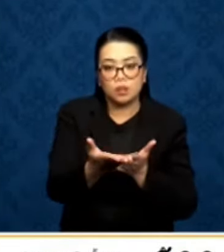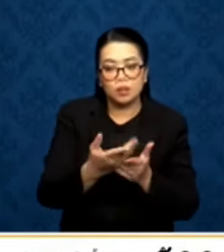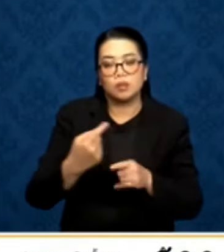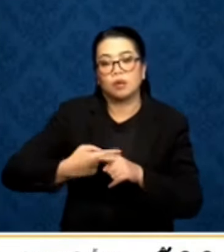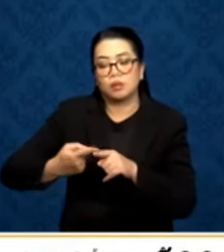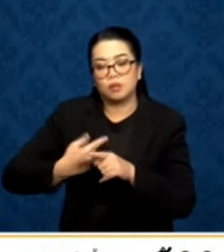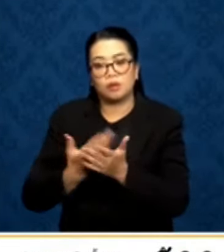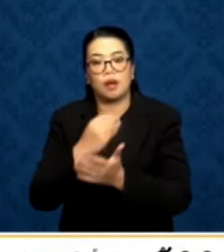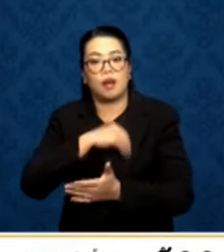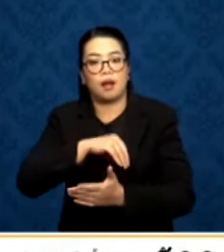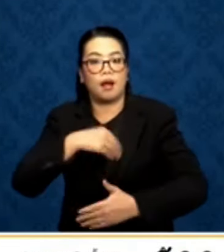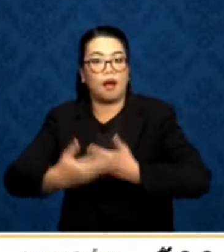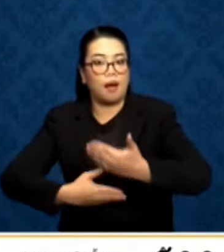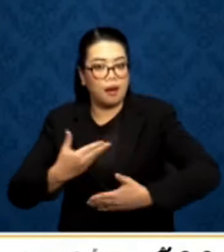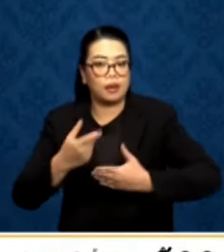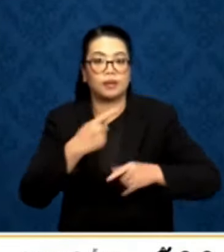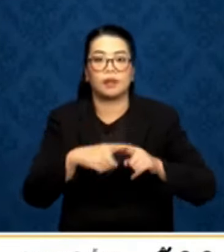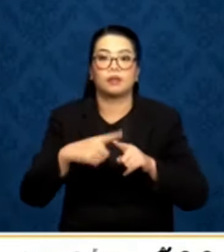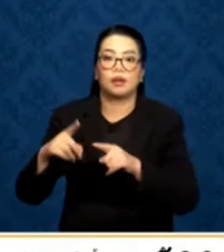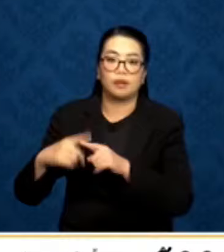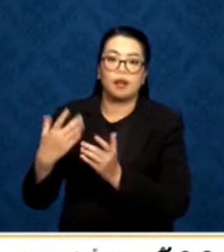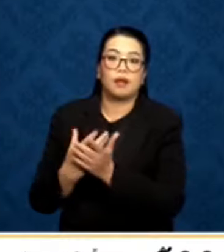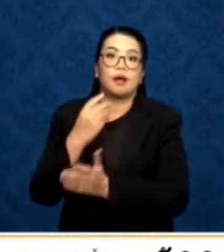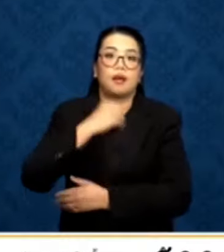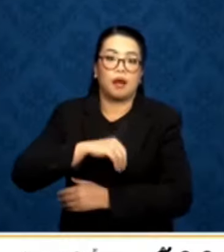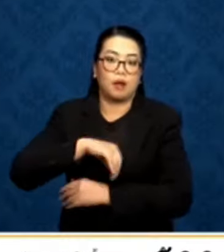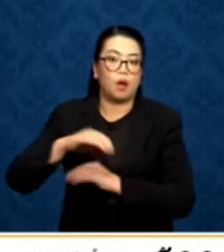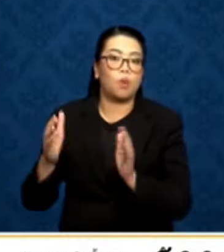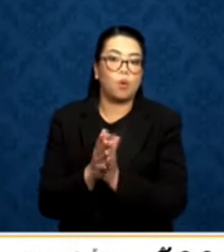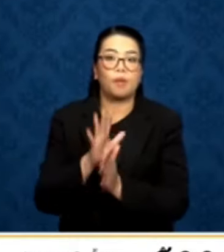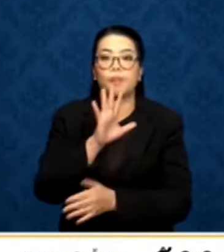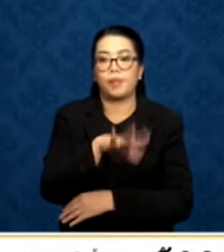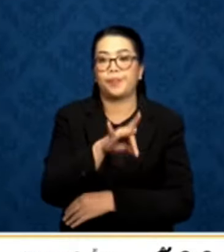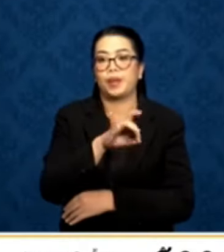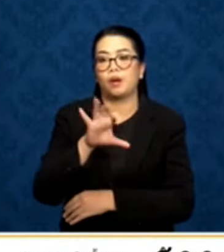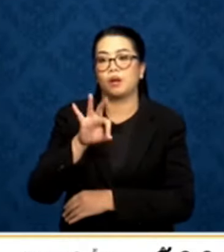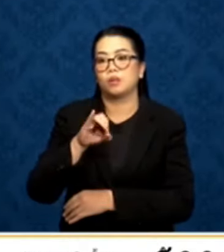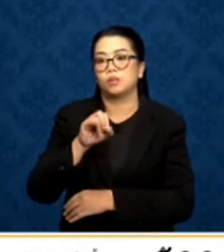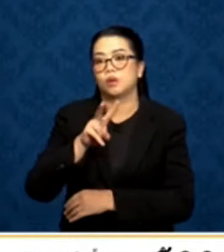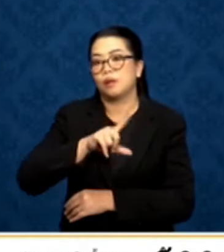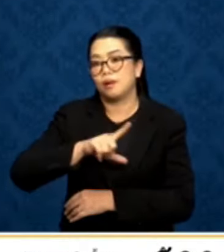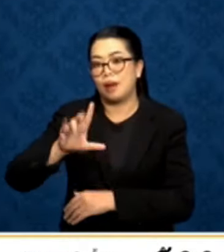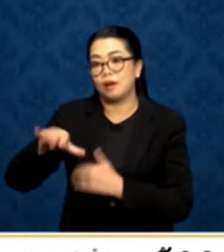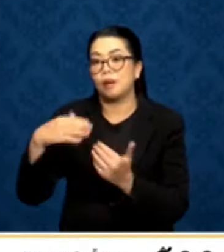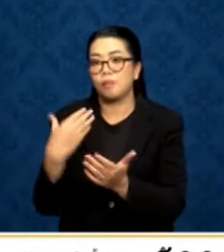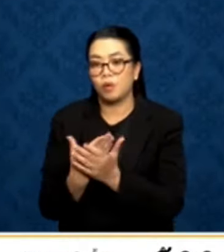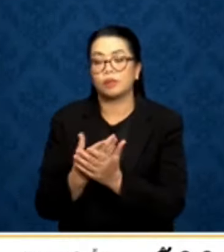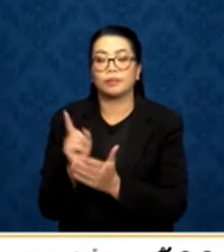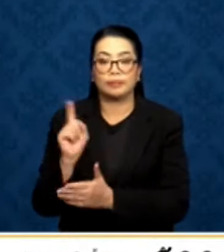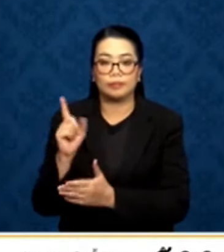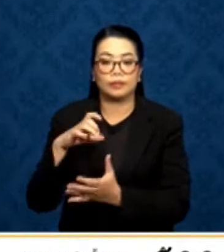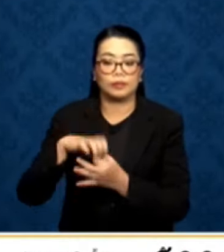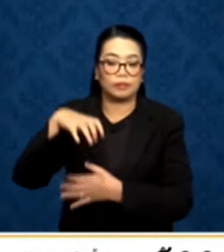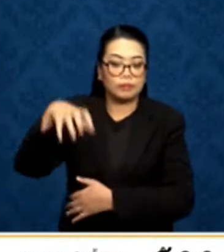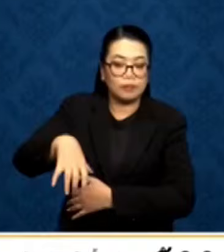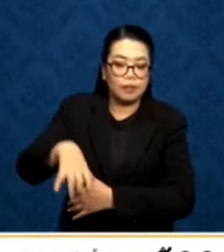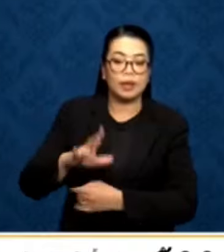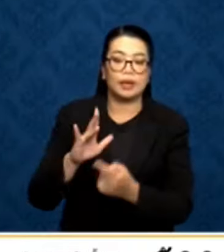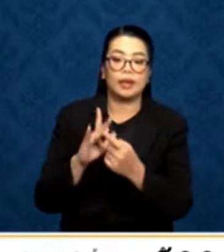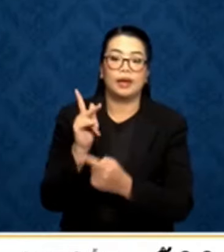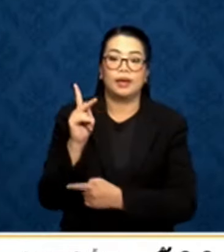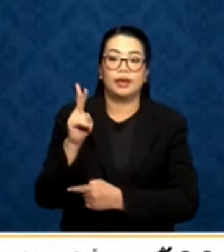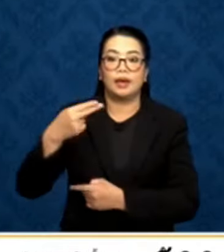รายได้จากการขายและอื่นต่างๆทั้งนี้ทั้งนั้นเนี่ยจากประมาณ 5,800ล้านบาทครับท่านประธานครับมีเจียดออก